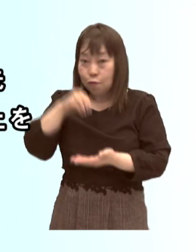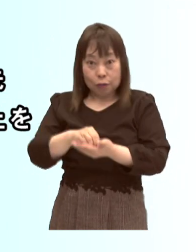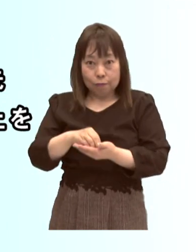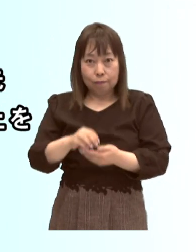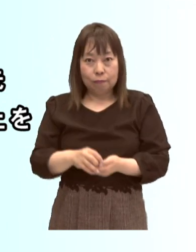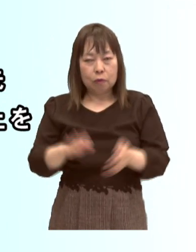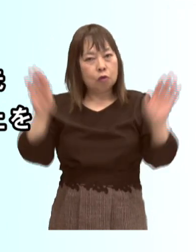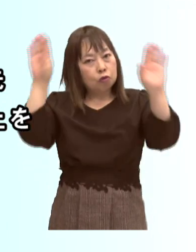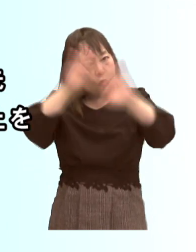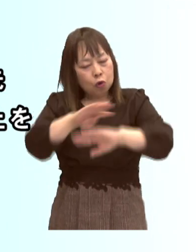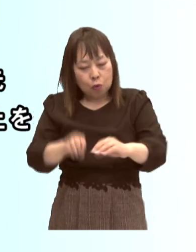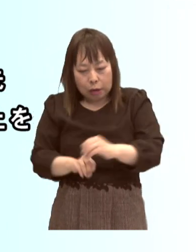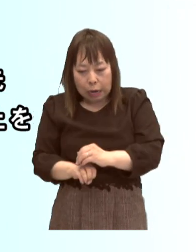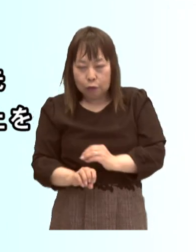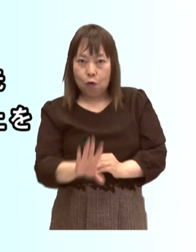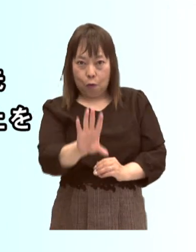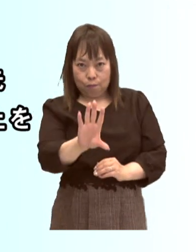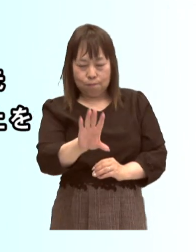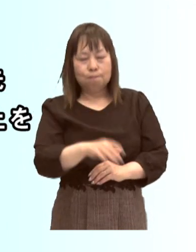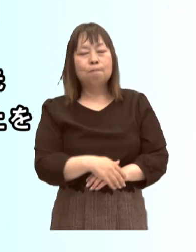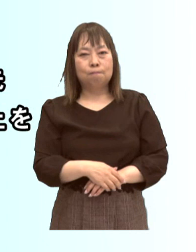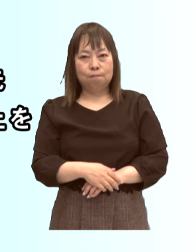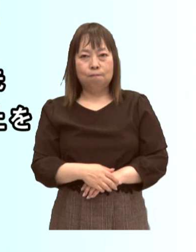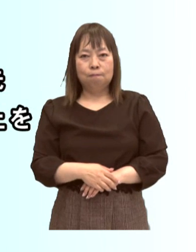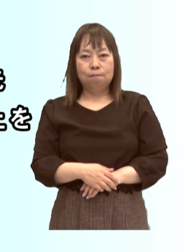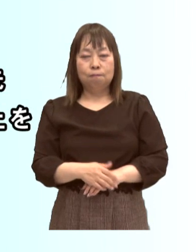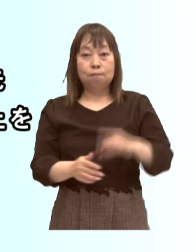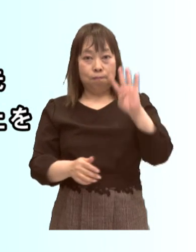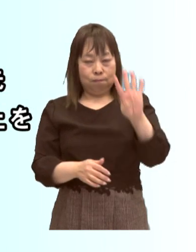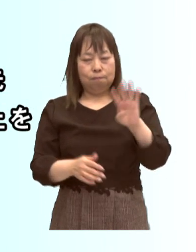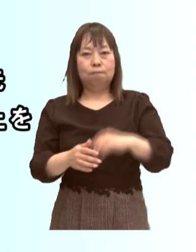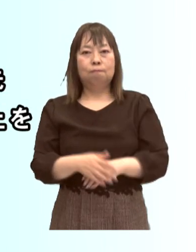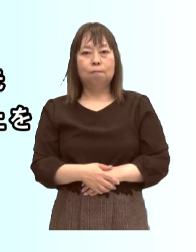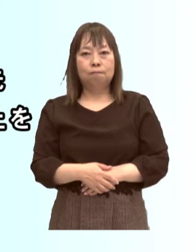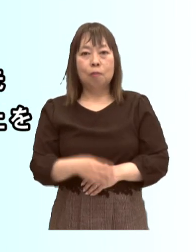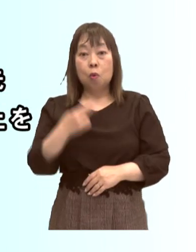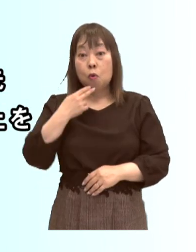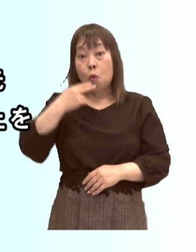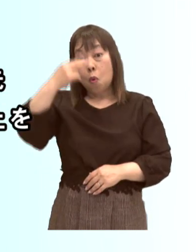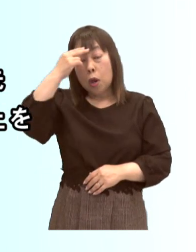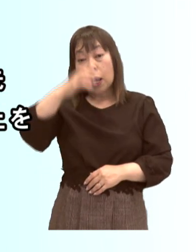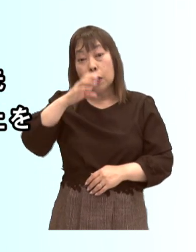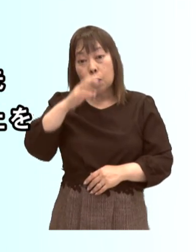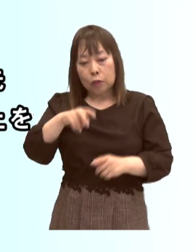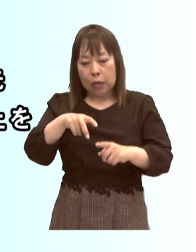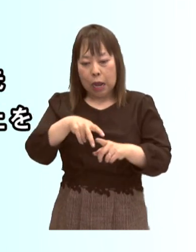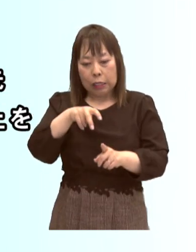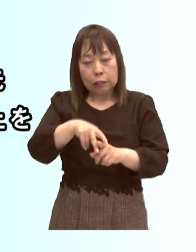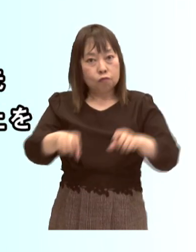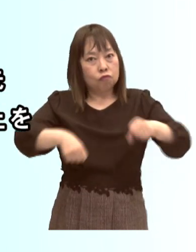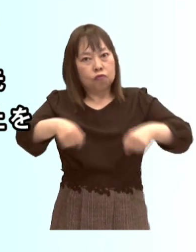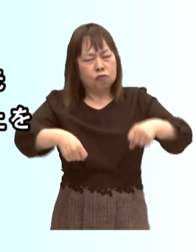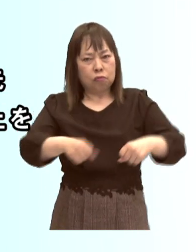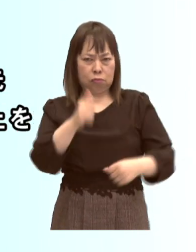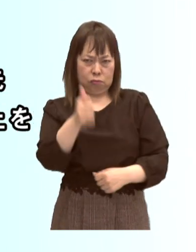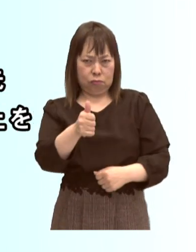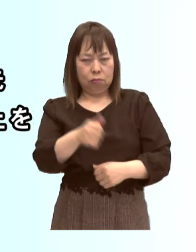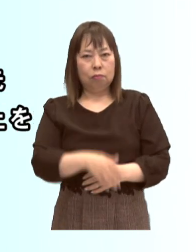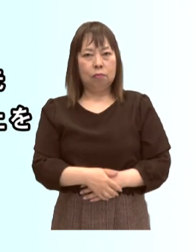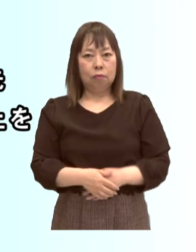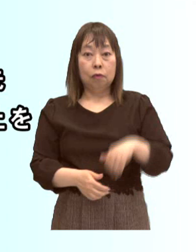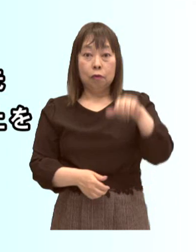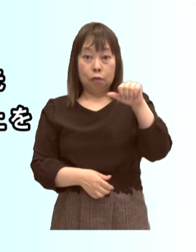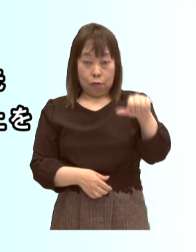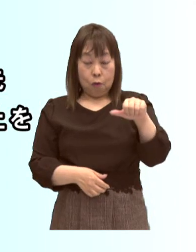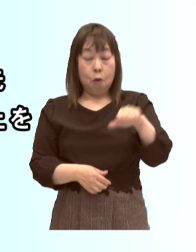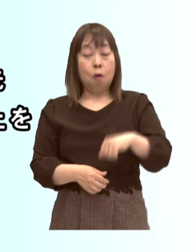はライトを着用。4、飲酒運転は禁止。5、ヘルメットを着